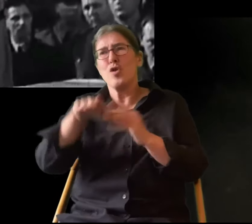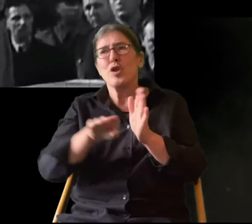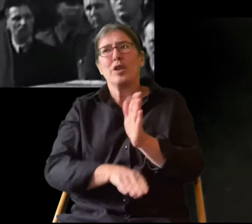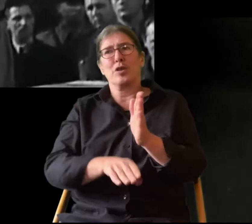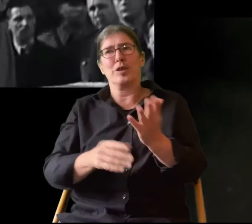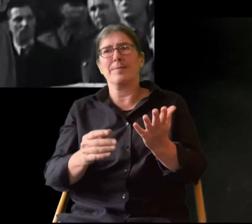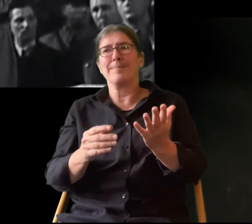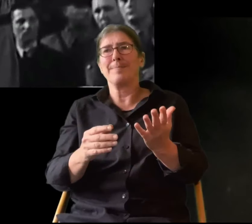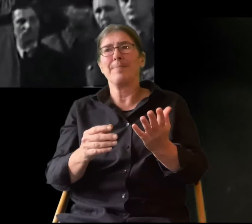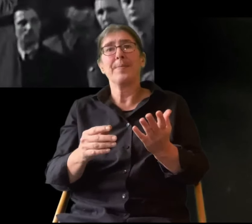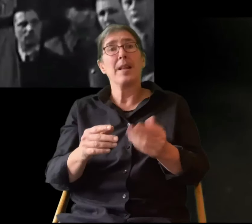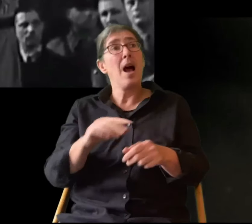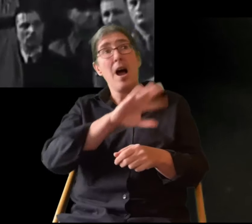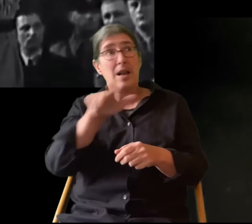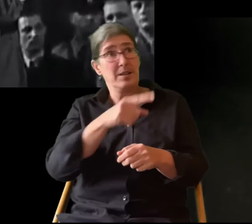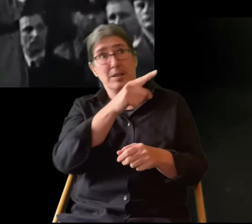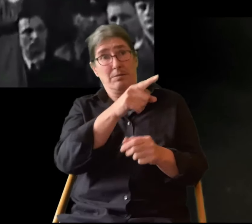zudem